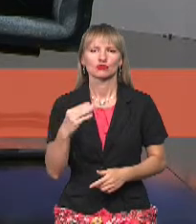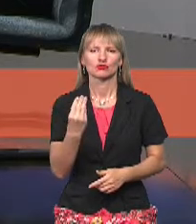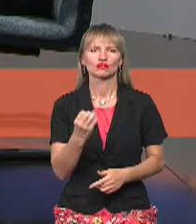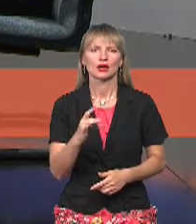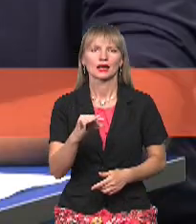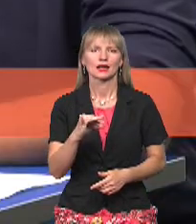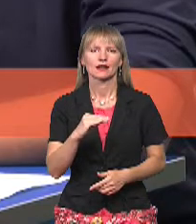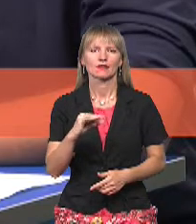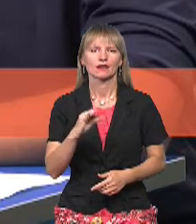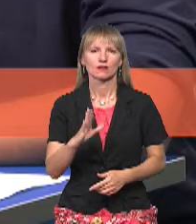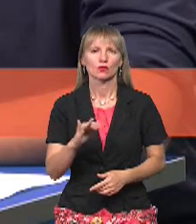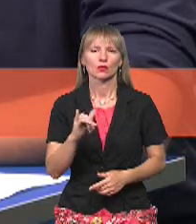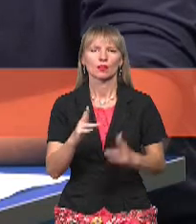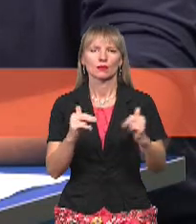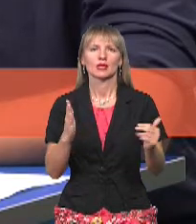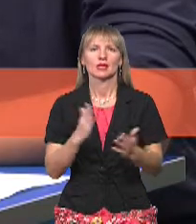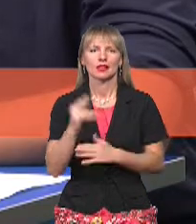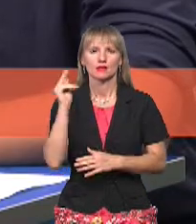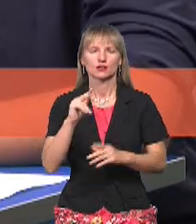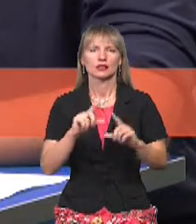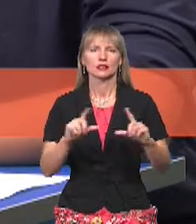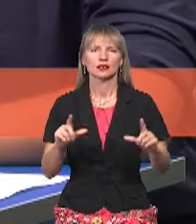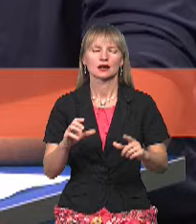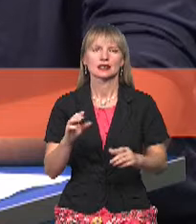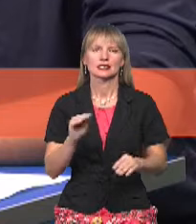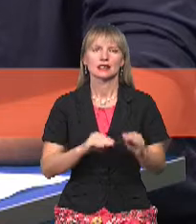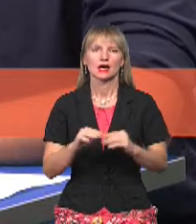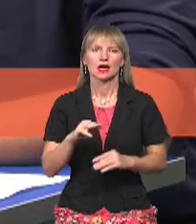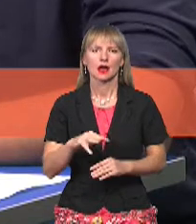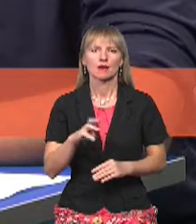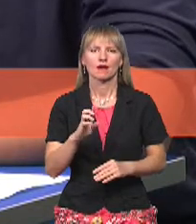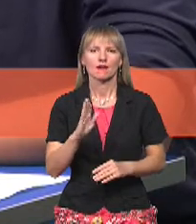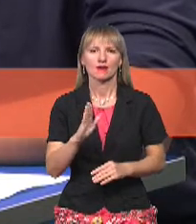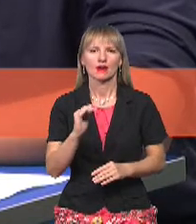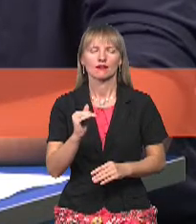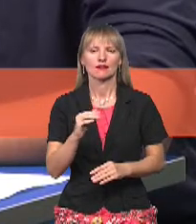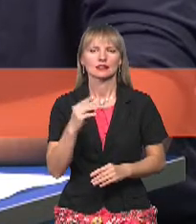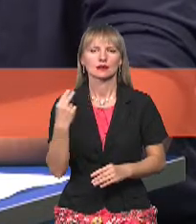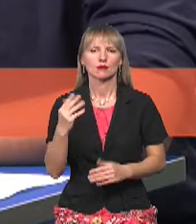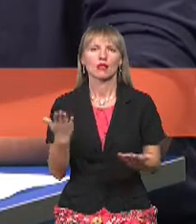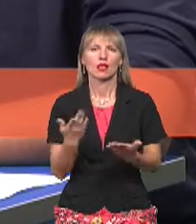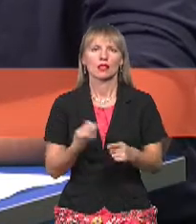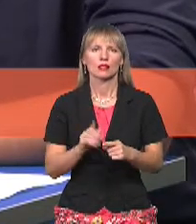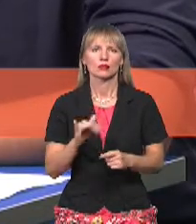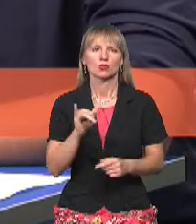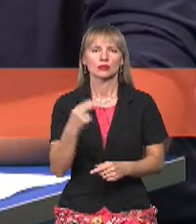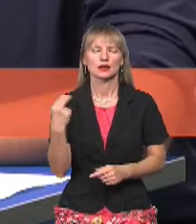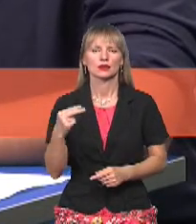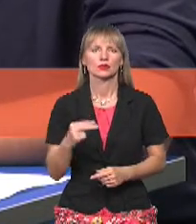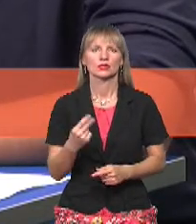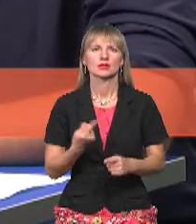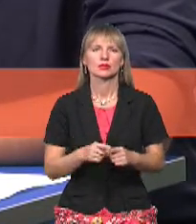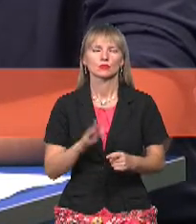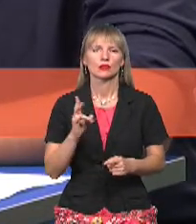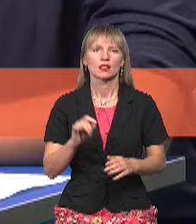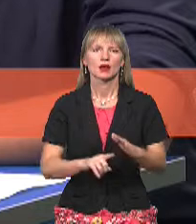У Дніпрі є вищий навчальний заклад системи МВС, на відміну від Запоріжжя. А як це буде відбуватися у Запорізькій області? Це